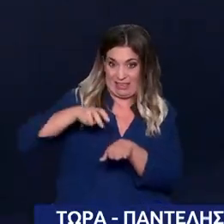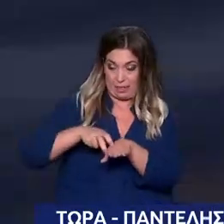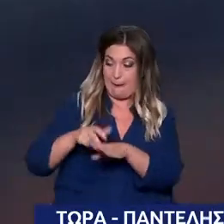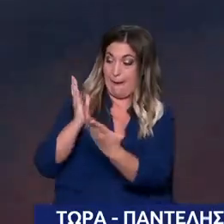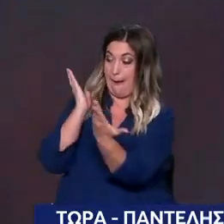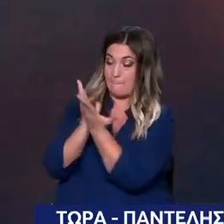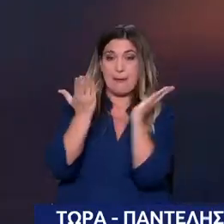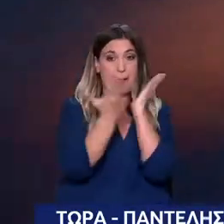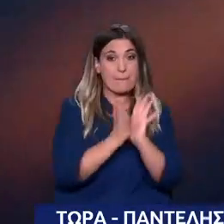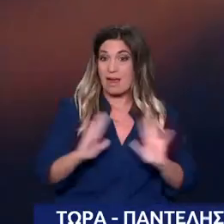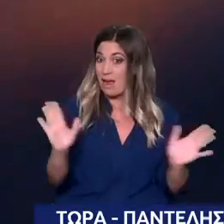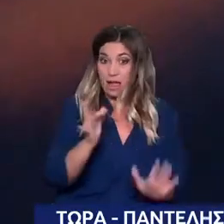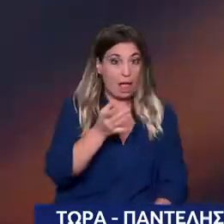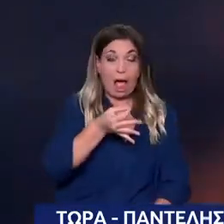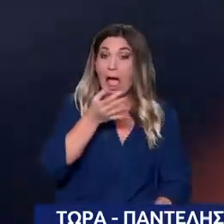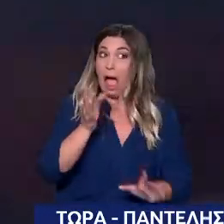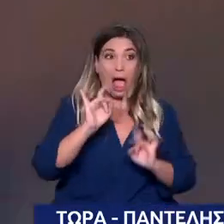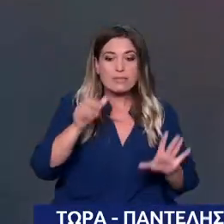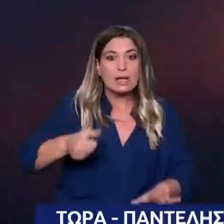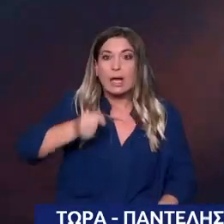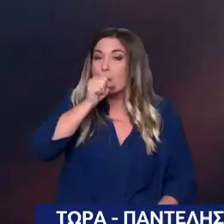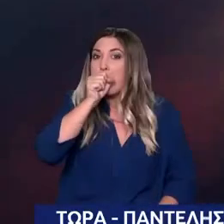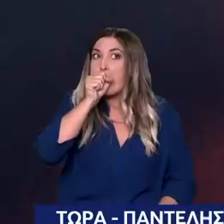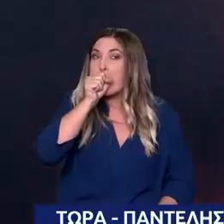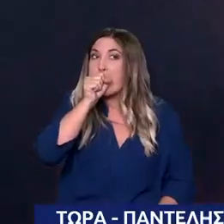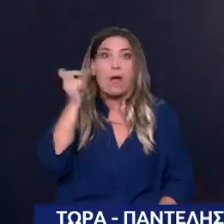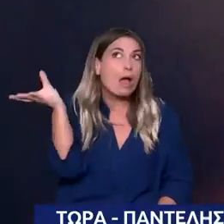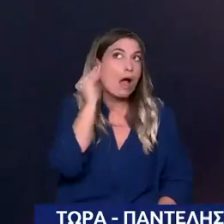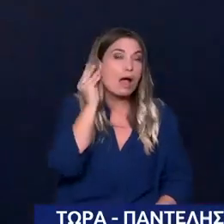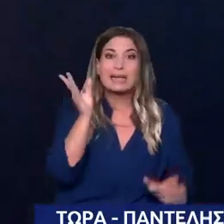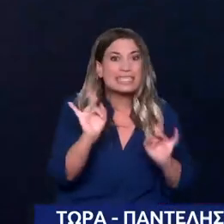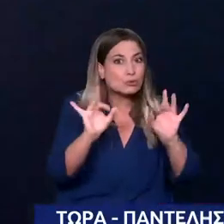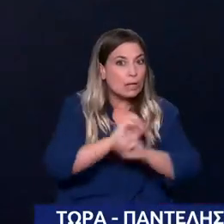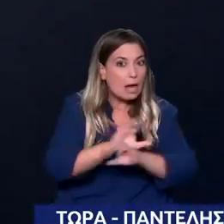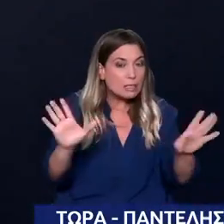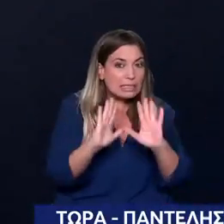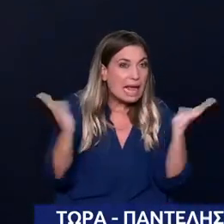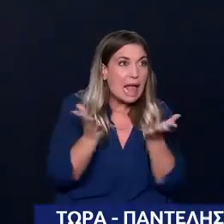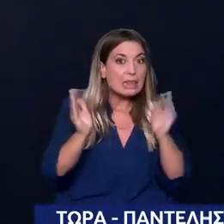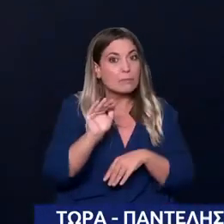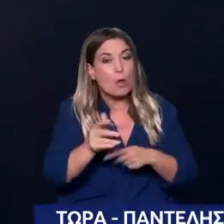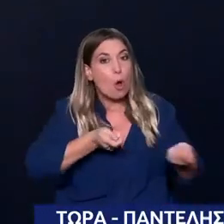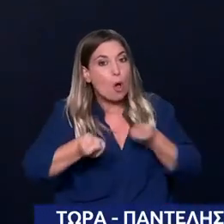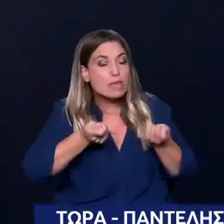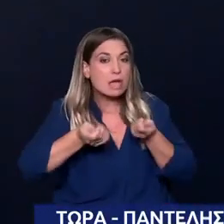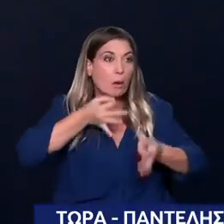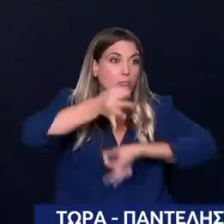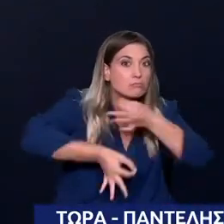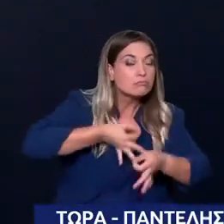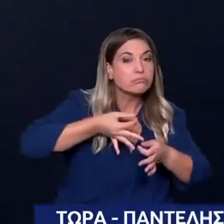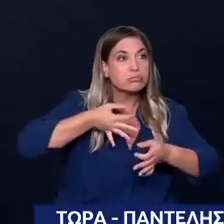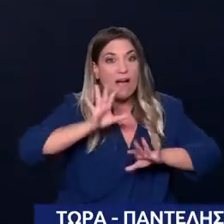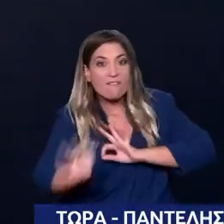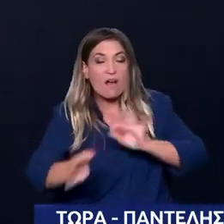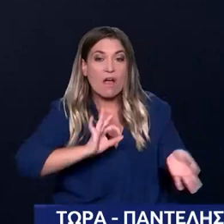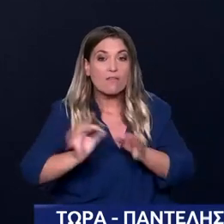δεν ακούσατε καμία αναγγελία. Δεν σας είπε κανείς τίποτα από τα μεγάφωνα, δηλαδή δεν είπε κάτι ο μηχανοδηγός, δεν έδωσε κάποια οδηγία.